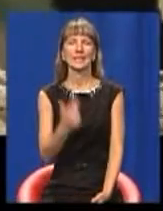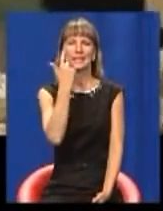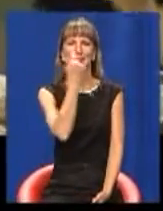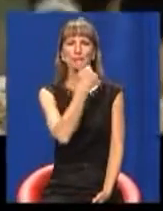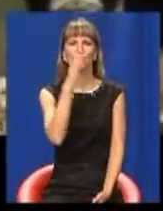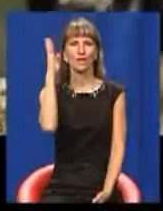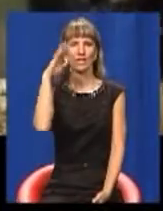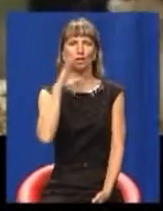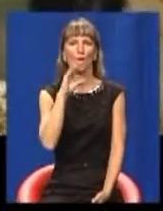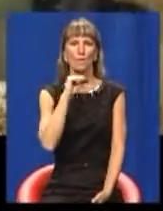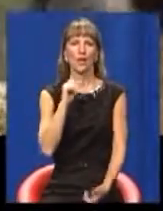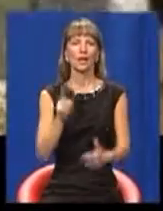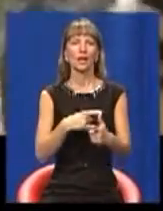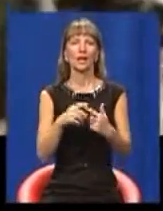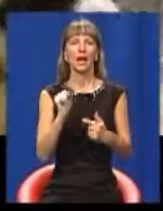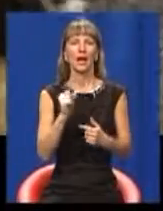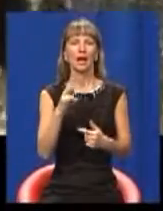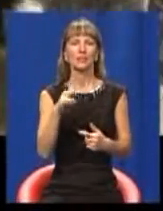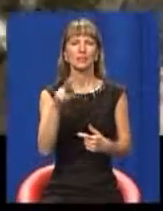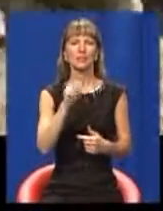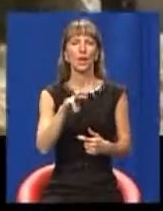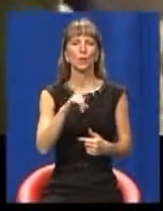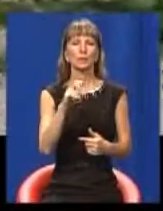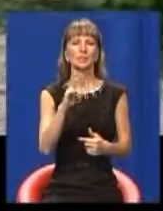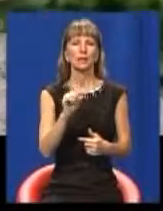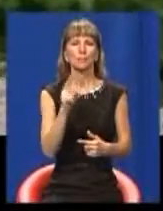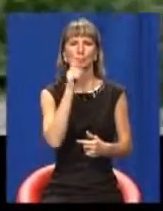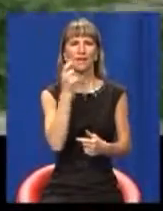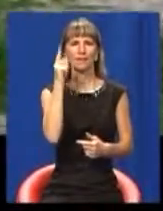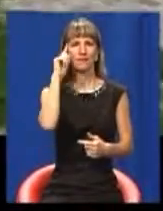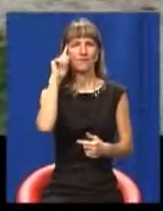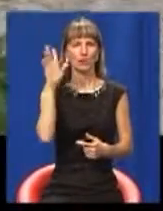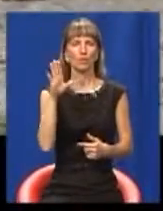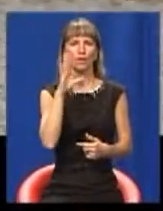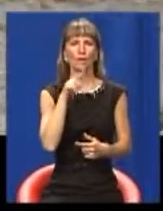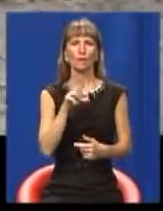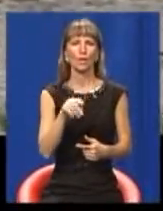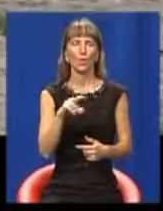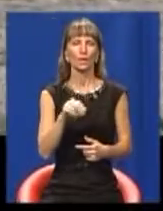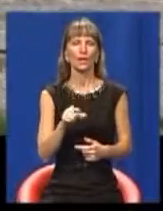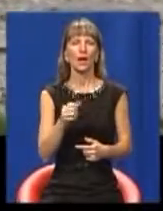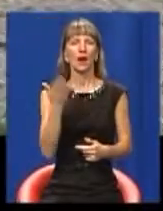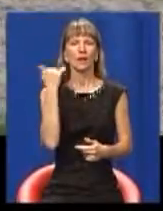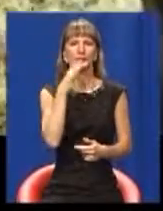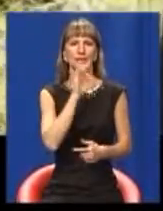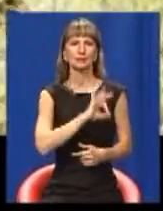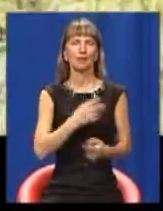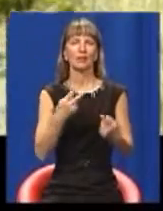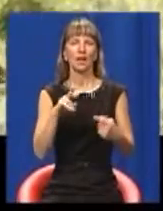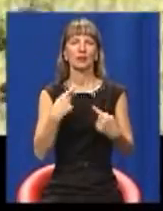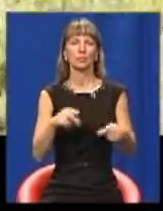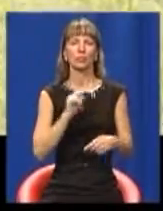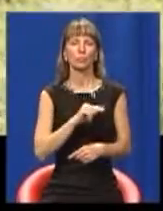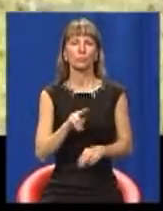Іспанська водяна собака або андалузька – маловідома порода псів. В давні часи її використовували для різної роботи.